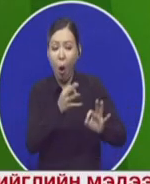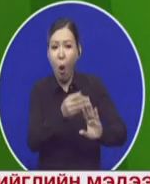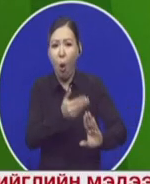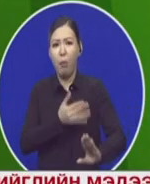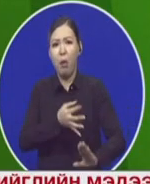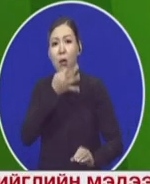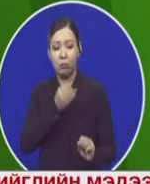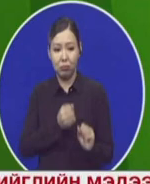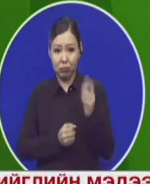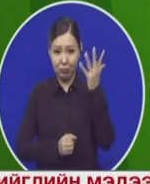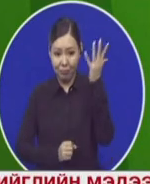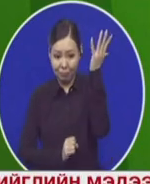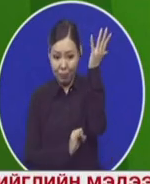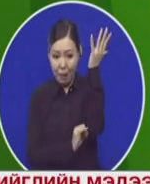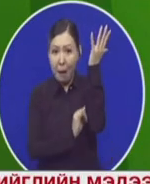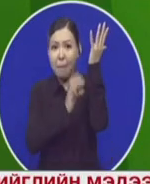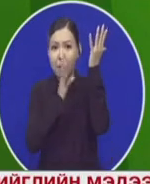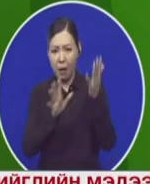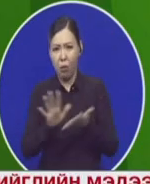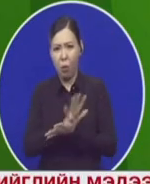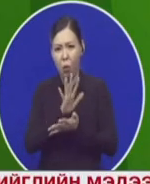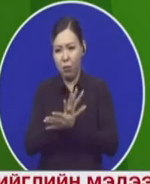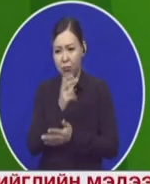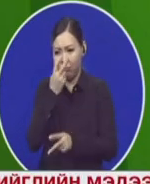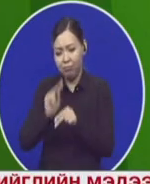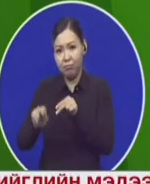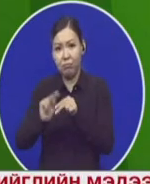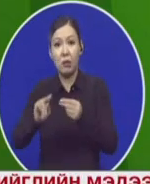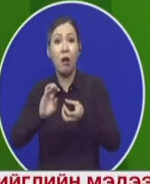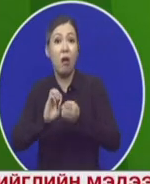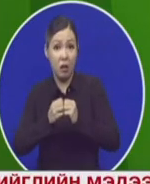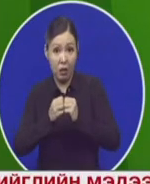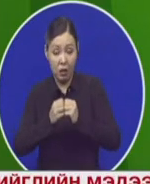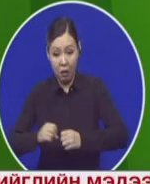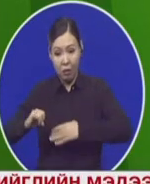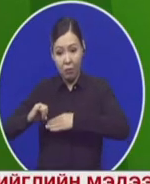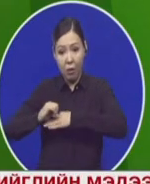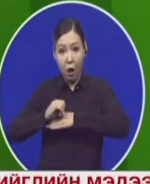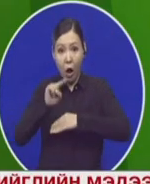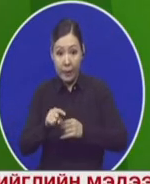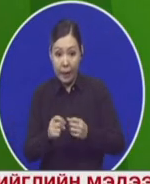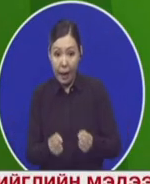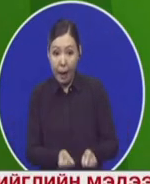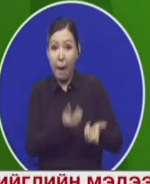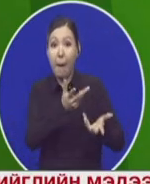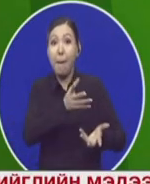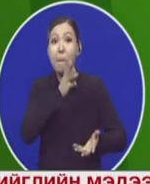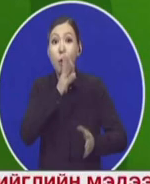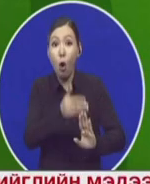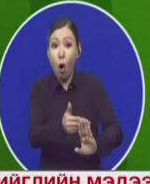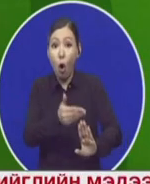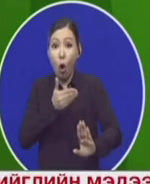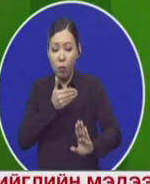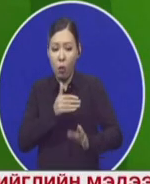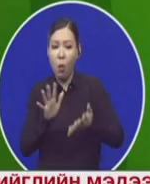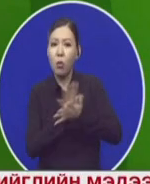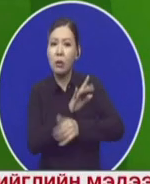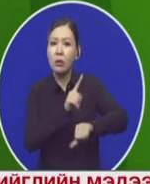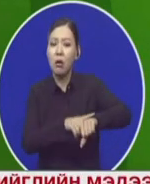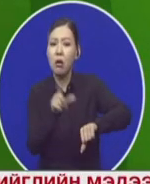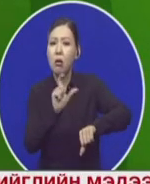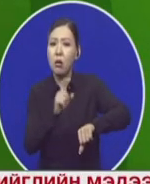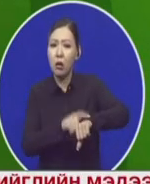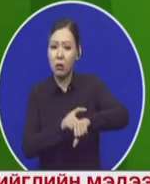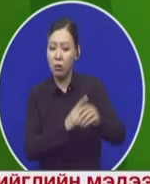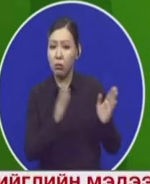дөнгөж гарч эхлэх үед нь байнгын мониторинг хийгээд тэгээ хортон цавд өсөж эхэллээ гэсэн тэр үйлчлэлийн тодорхойлол. Тэгээд